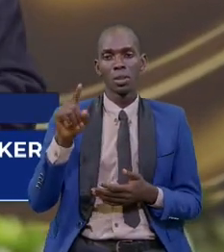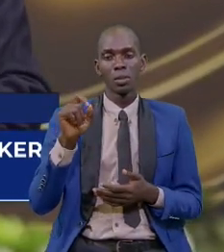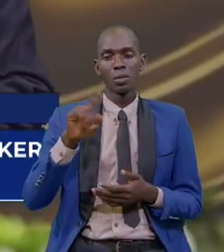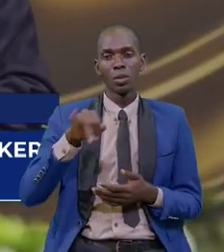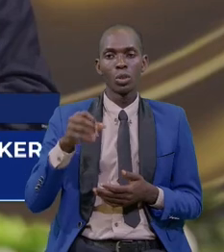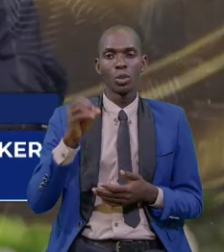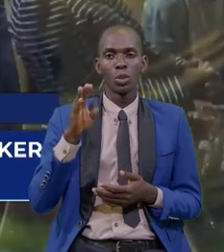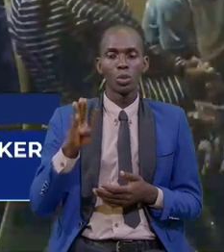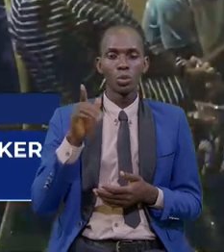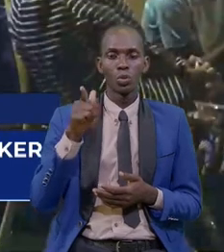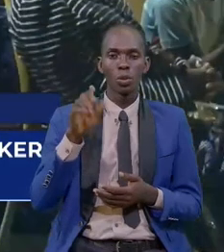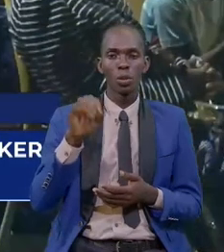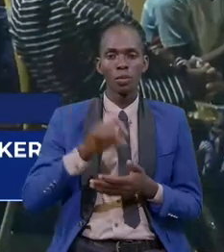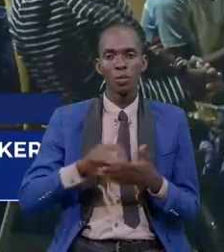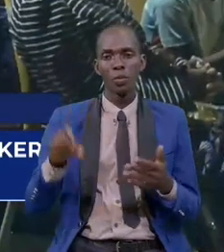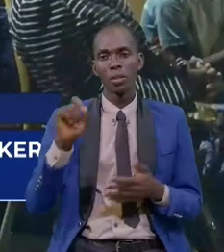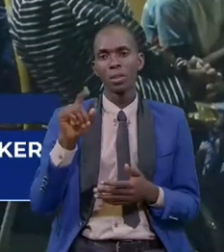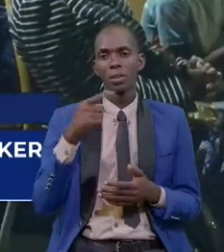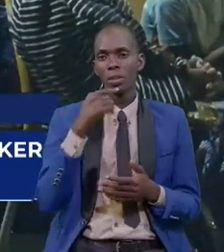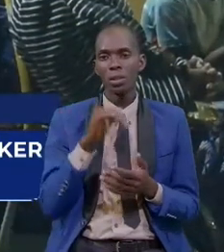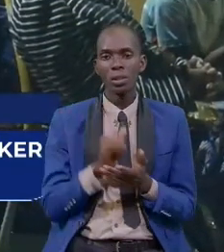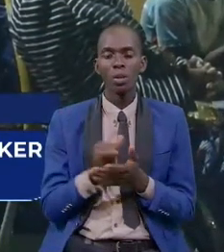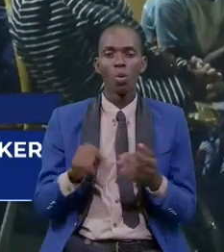Job 29, le verset